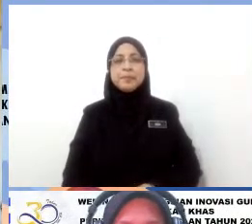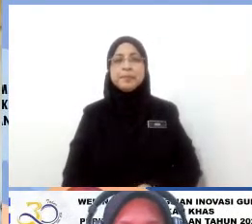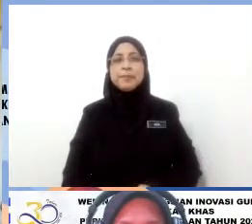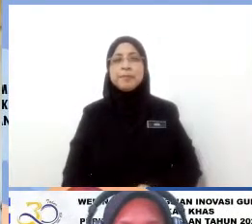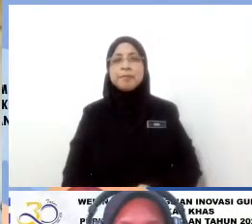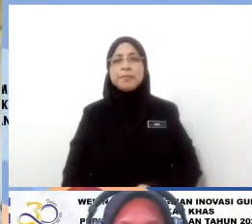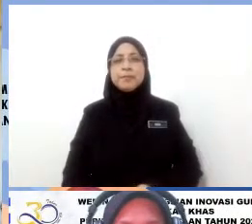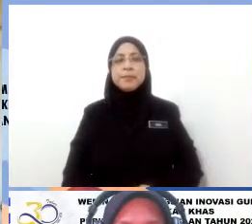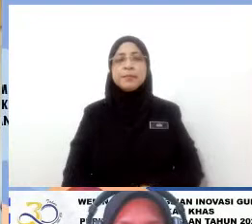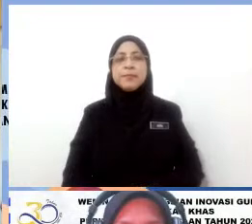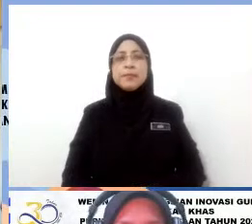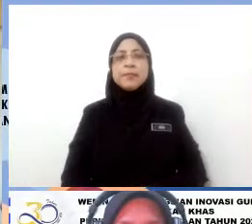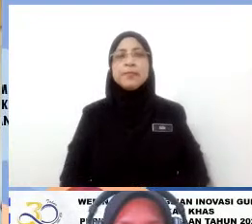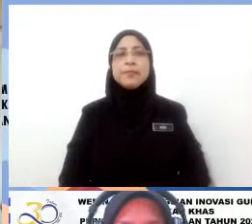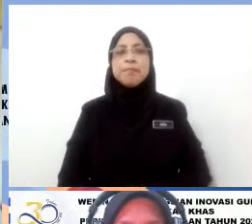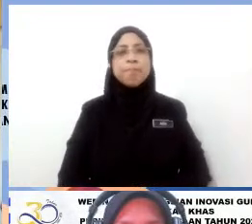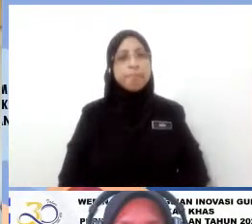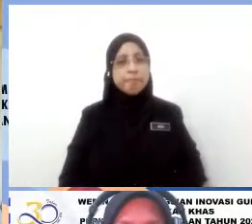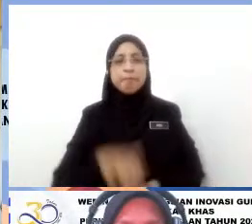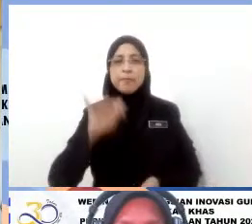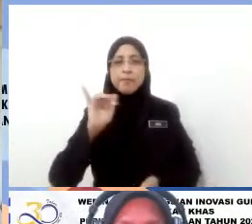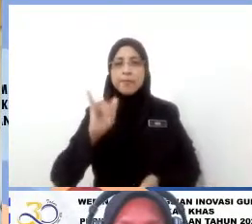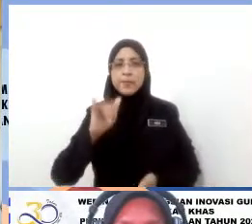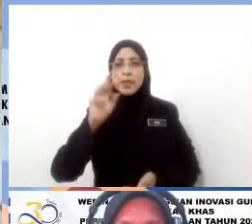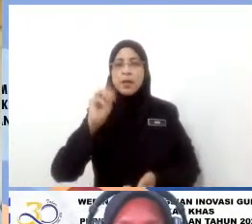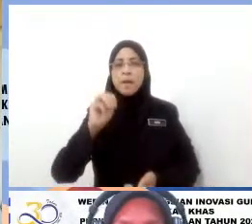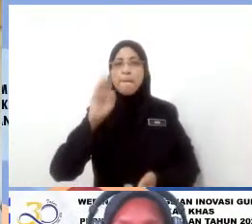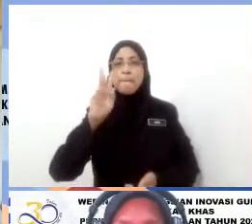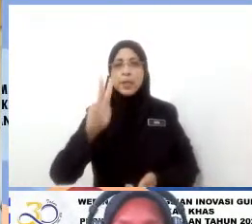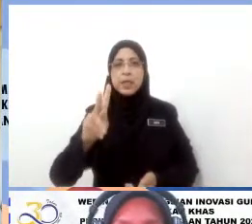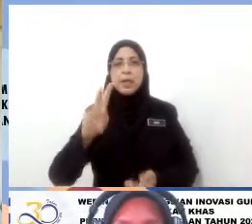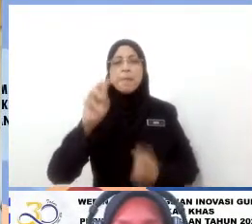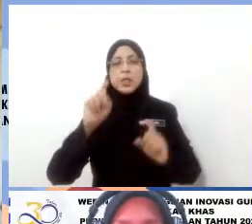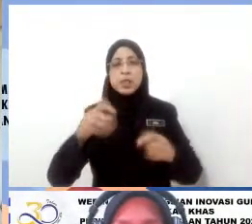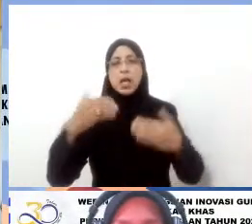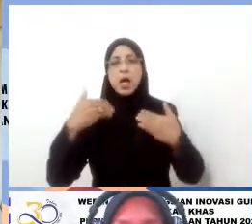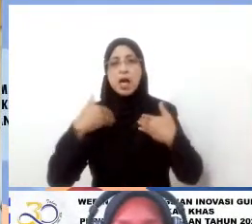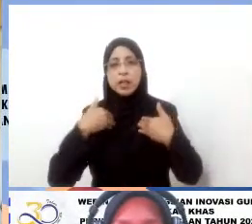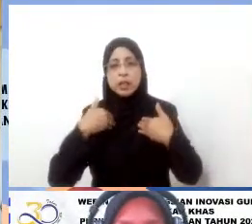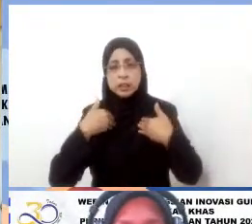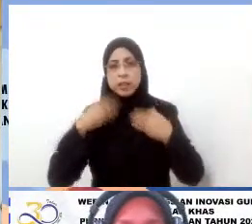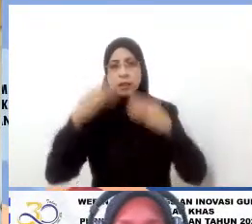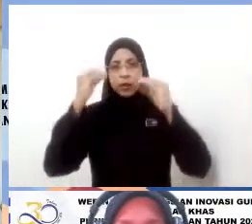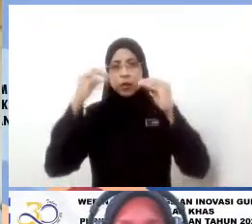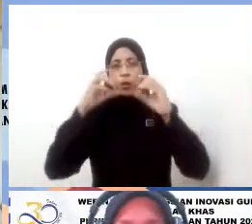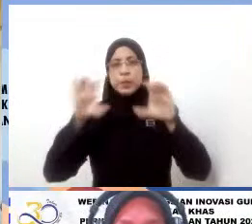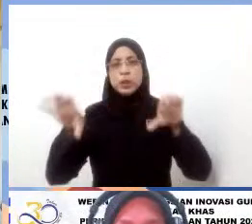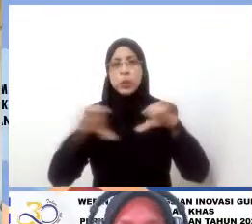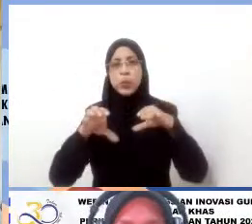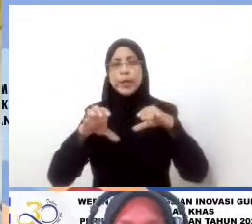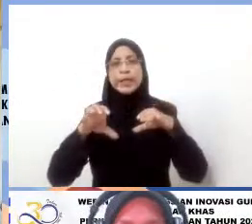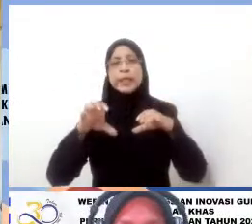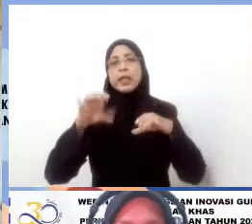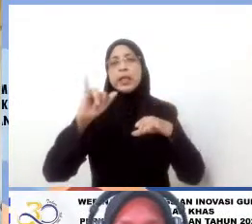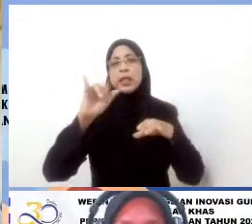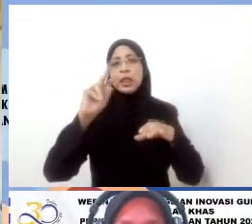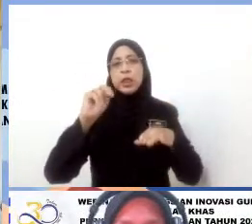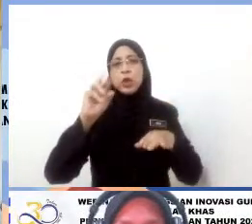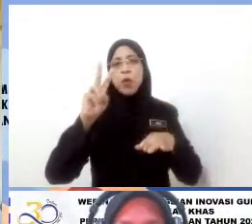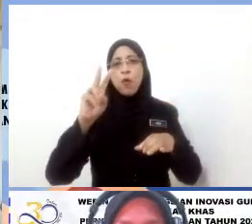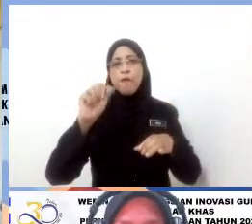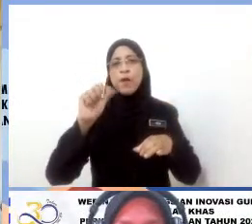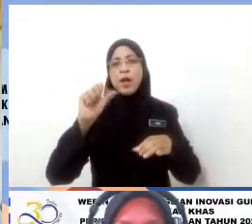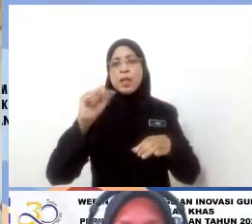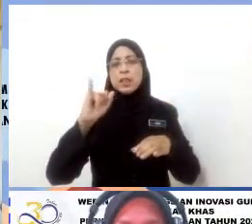Betul, cikgu-cikgu MBK kena ada banyak inisiatif dan berinovatif. Betul. Itulah. Untuk merekodkan bahan